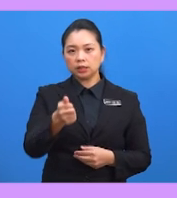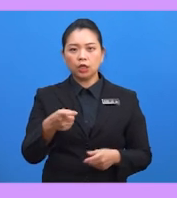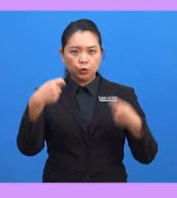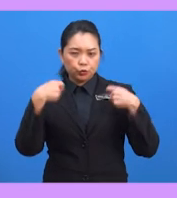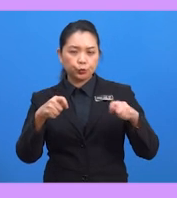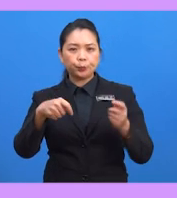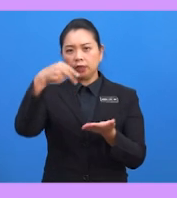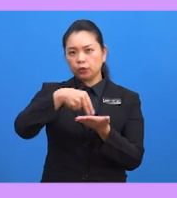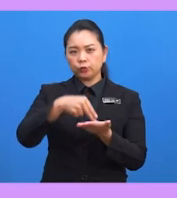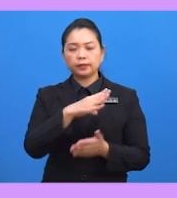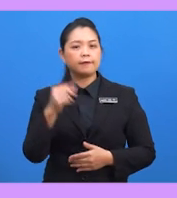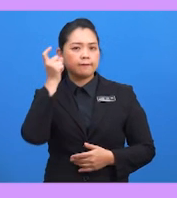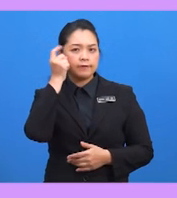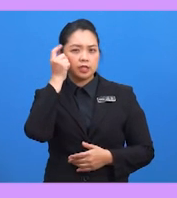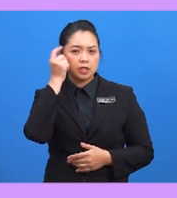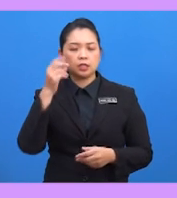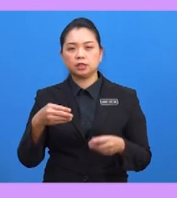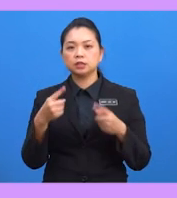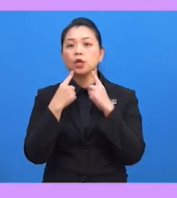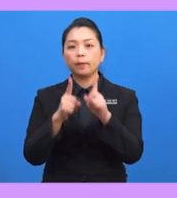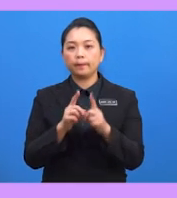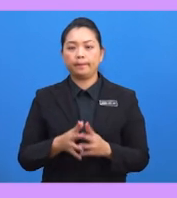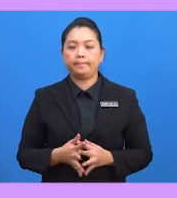anda hitung dan fikir jawapannya.